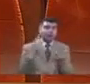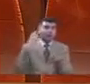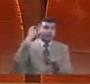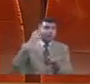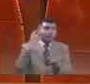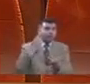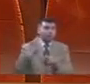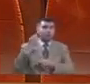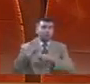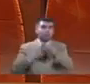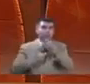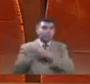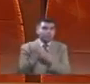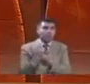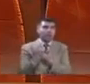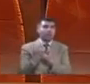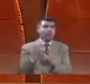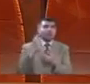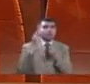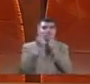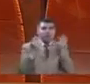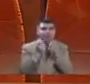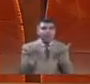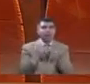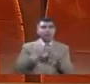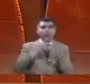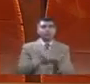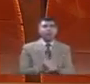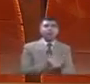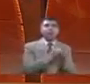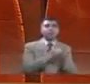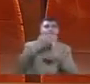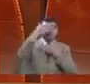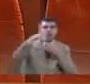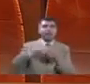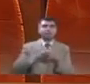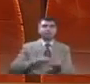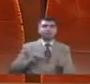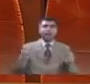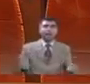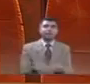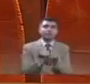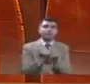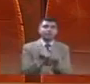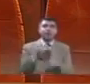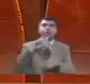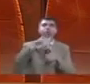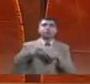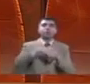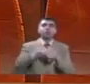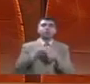الاستثمار هناك صندوق اللي وضعته الدولة المغربية اللي سميته MDM Invest، اللي تيعاون كل الشباب، كل